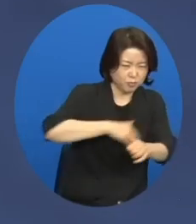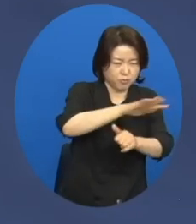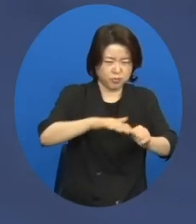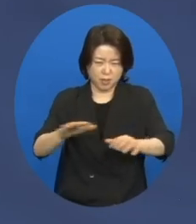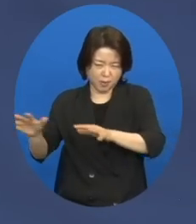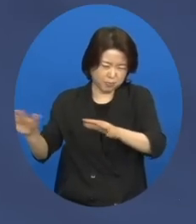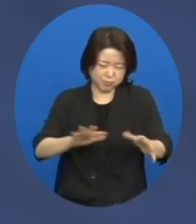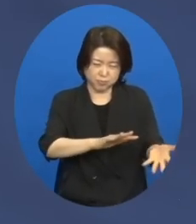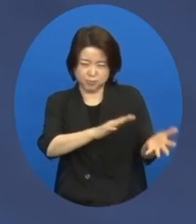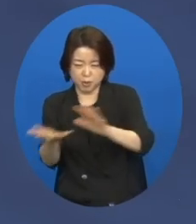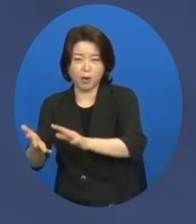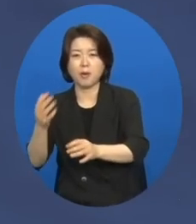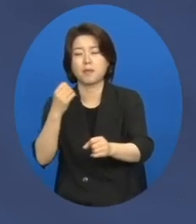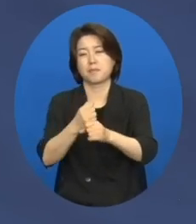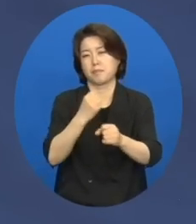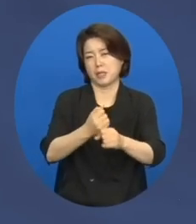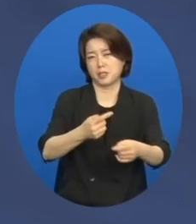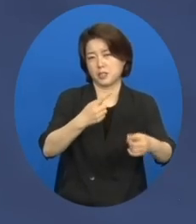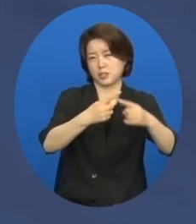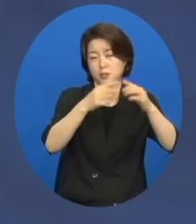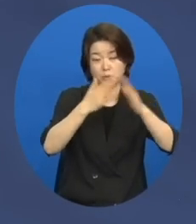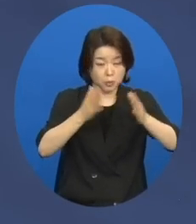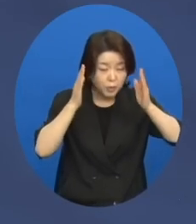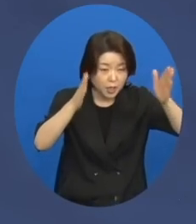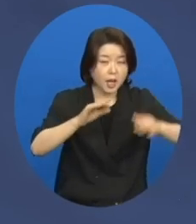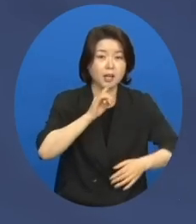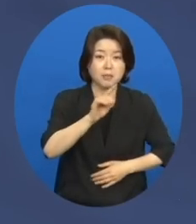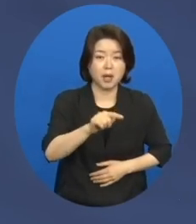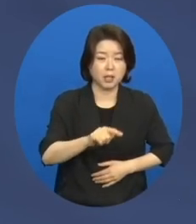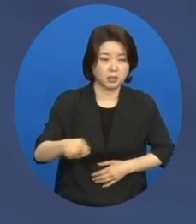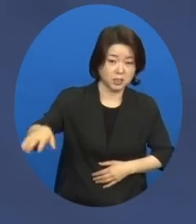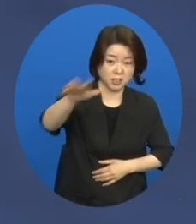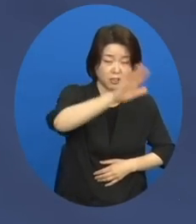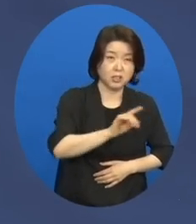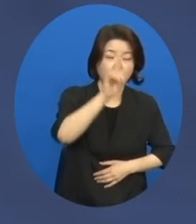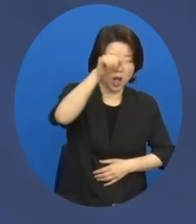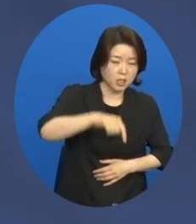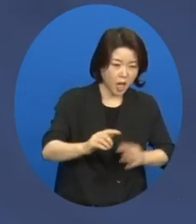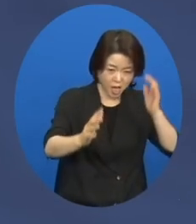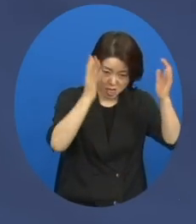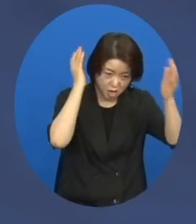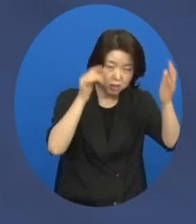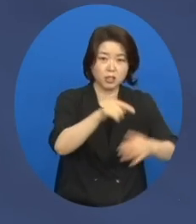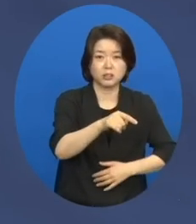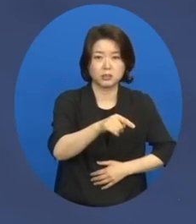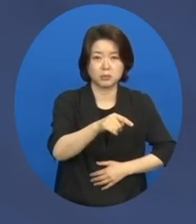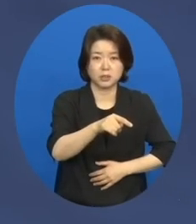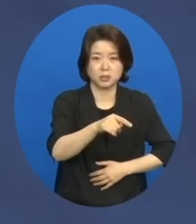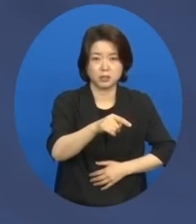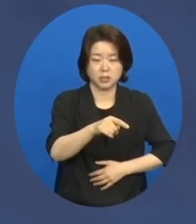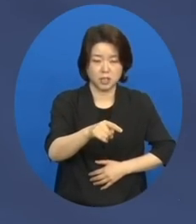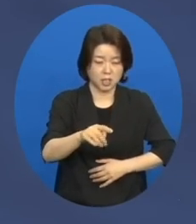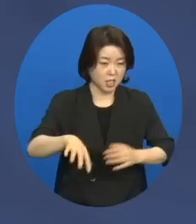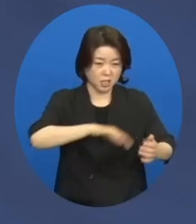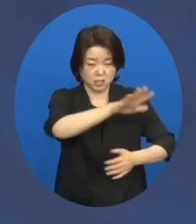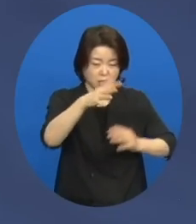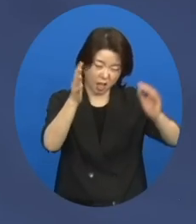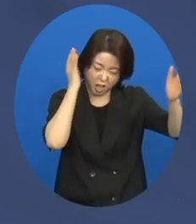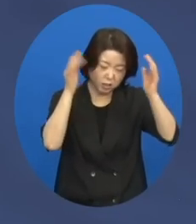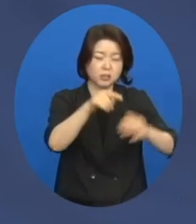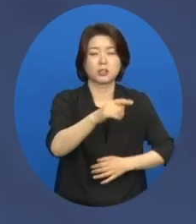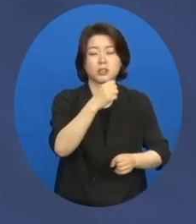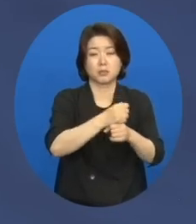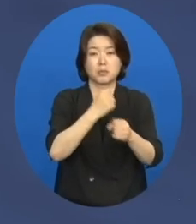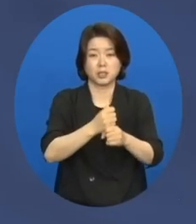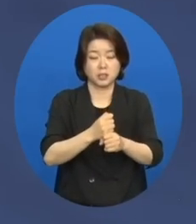자체였습니다. 그때 교회를 향해서 한 말이 이들은 천하를 어지럽히는 연병입니다. 천하를 어지럽게 하는 자들이다. 이들은 천하에